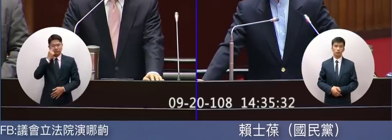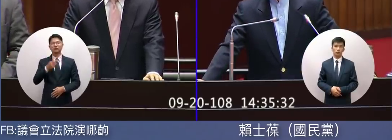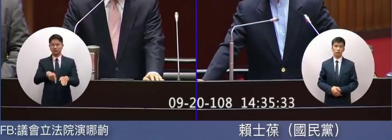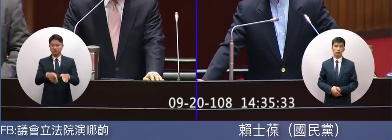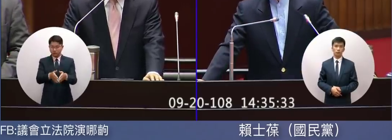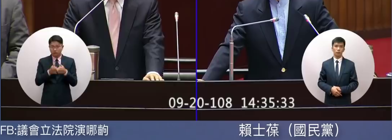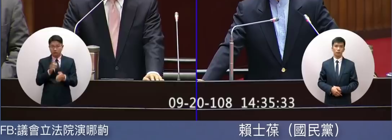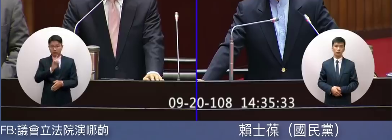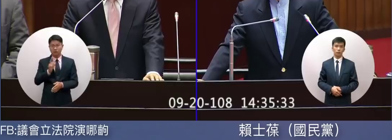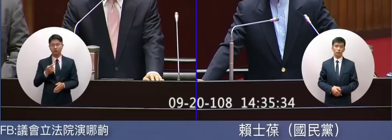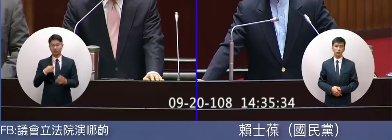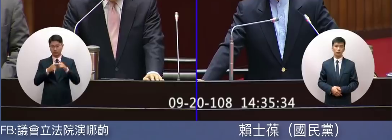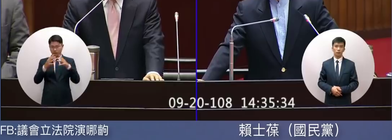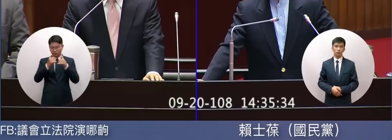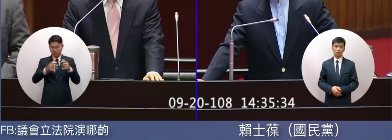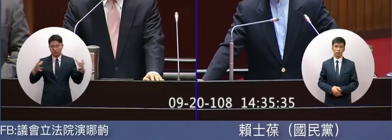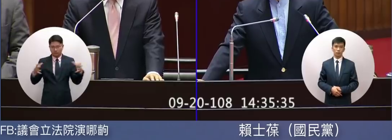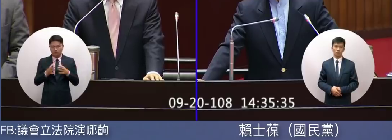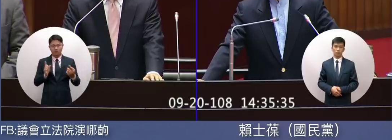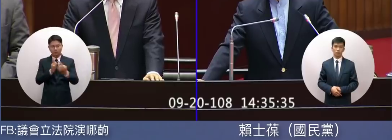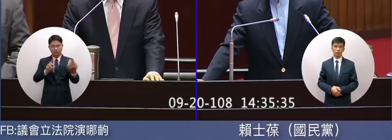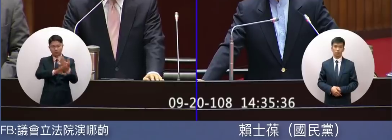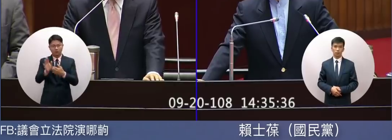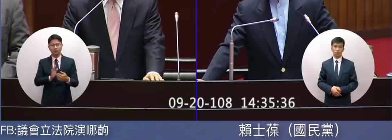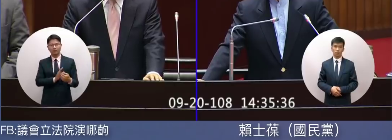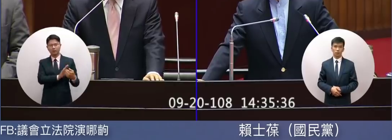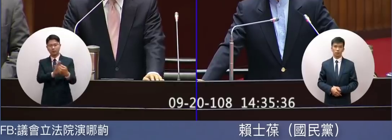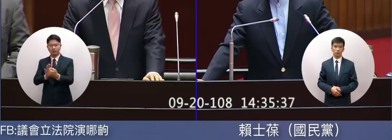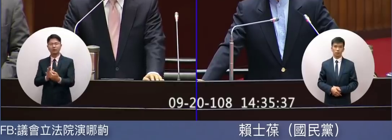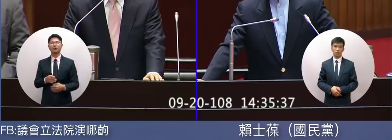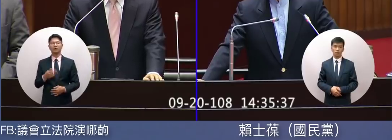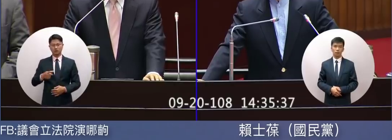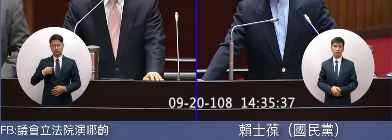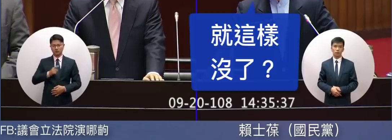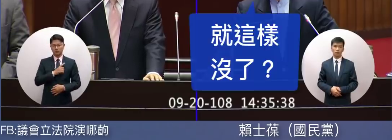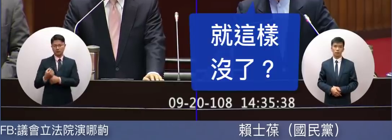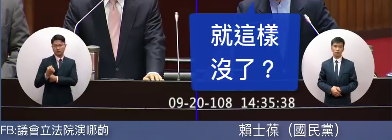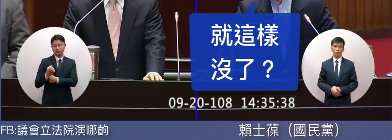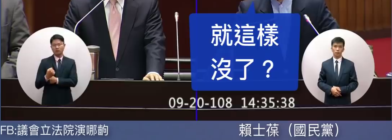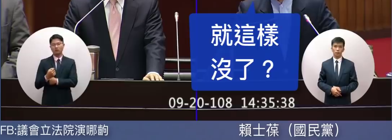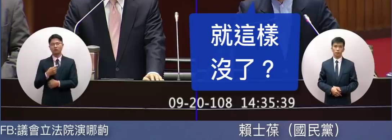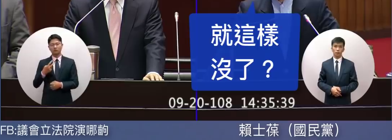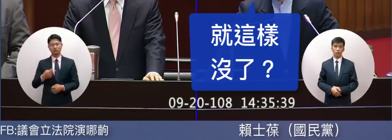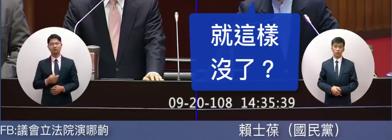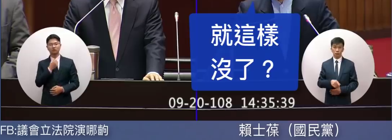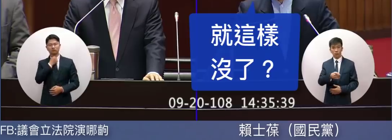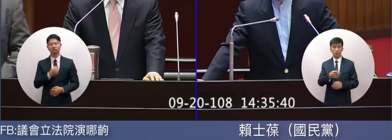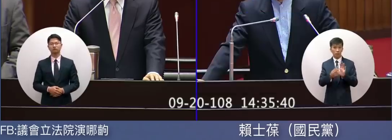国人一体团结对外，而我们也应该更努力。 那年呢？